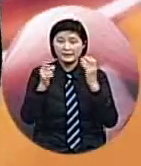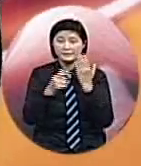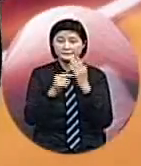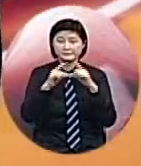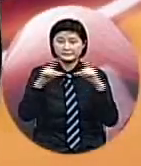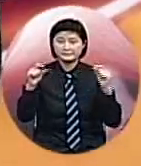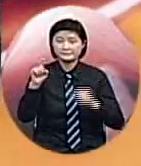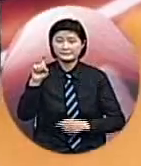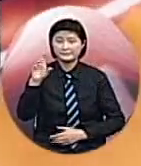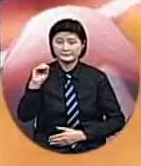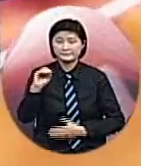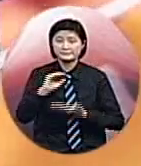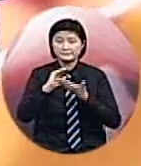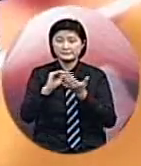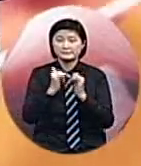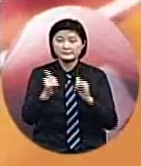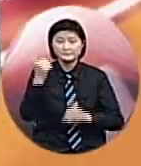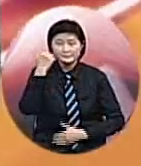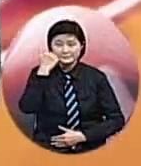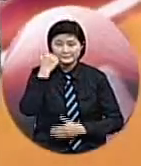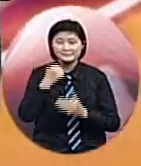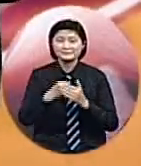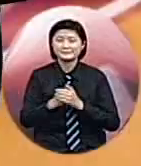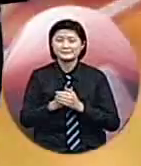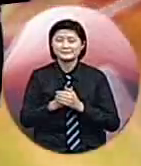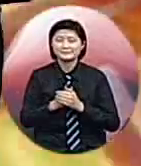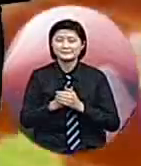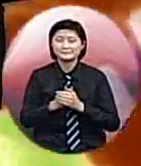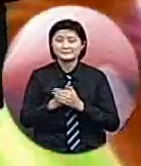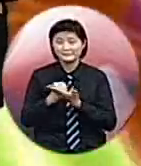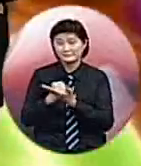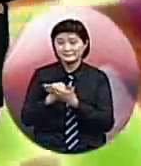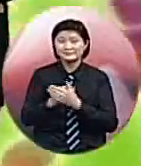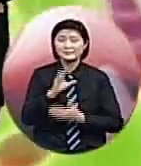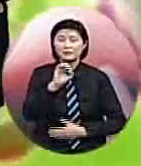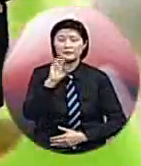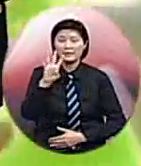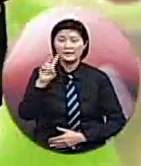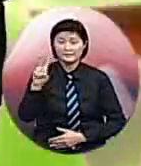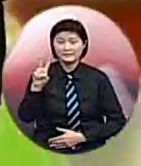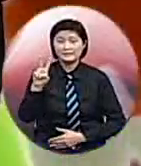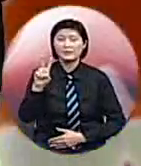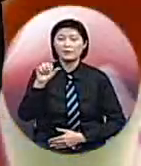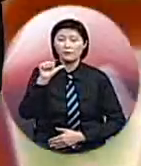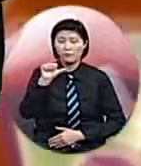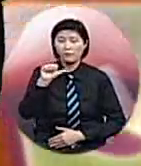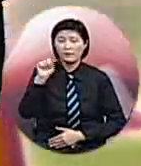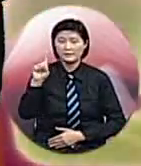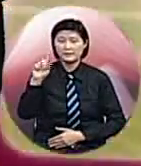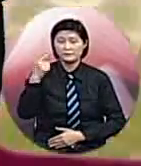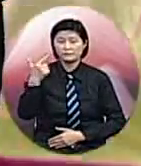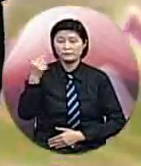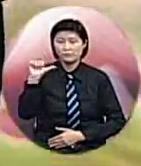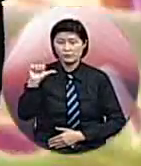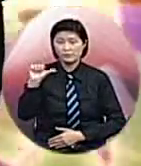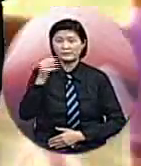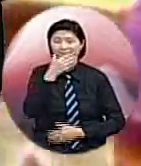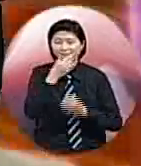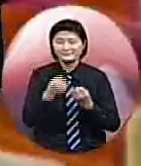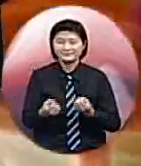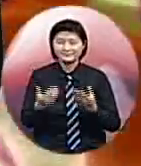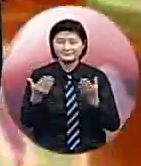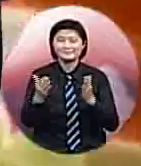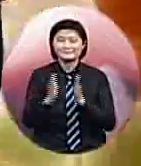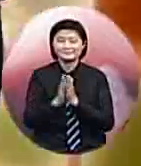여행사에서 10만원 상품권 받으시는 분이요. 네, 이부영 씨. 네, 042에 끝번호가 5165번님